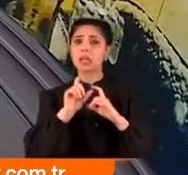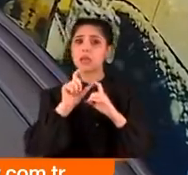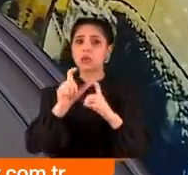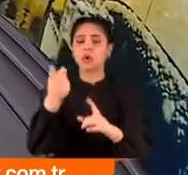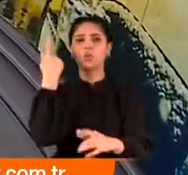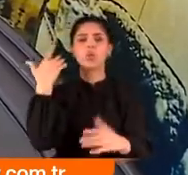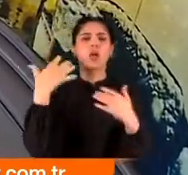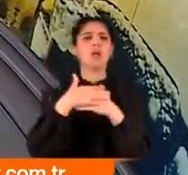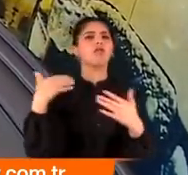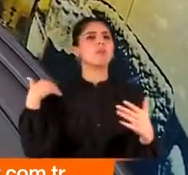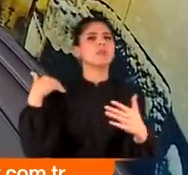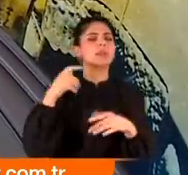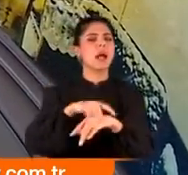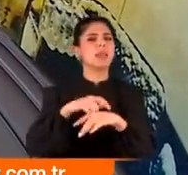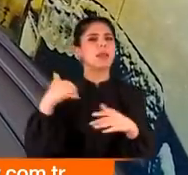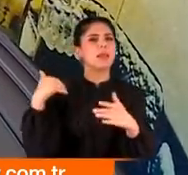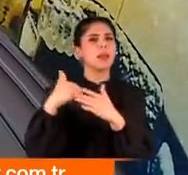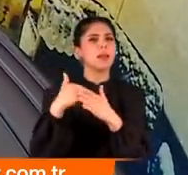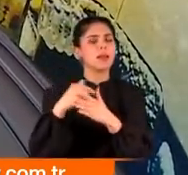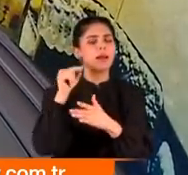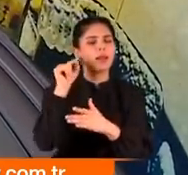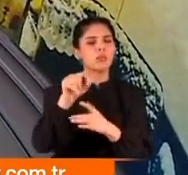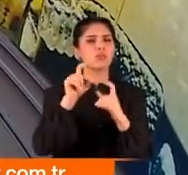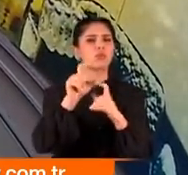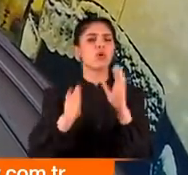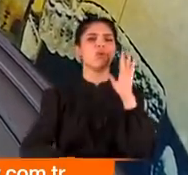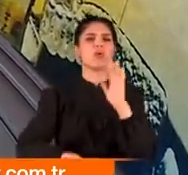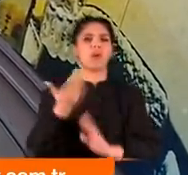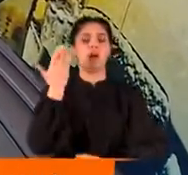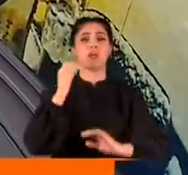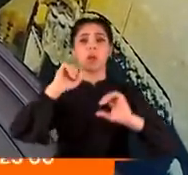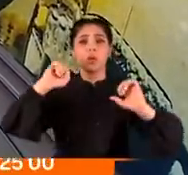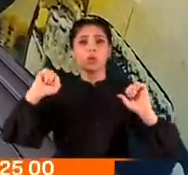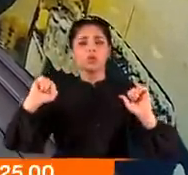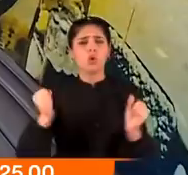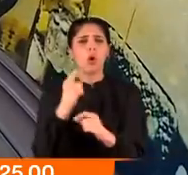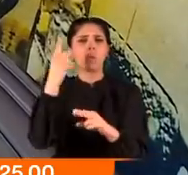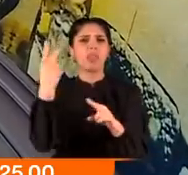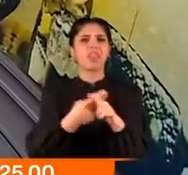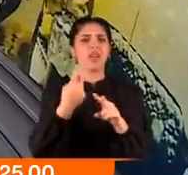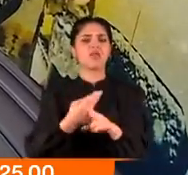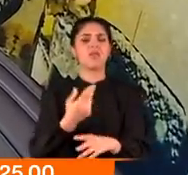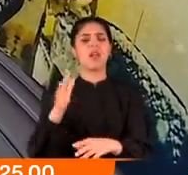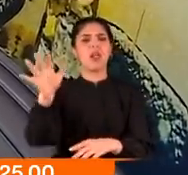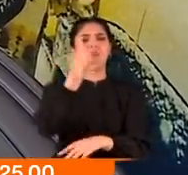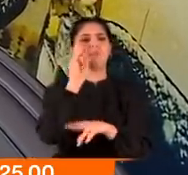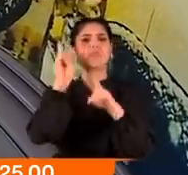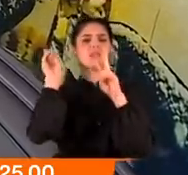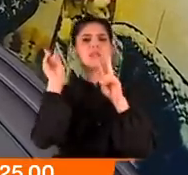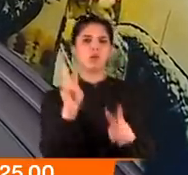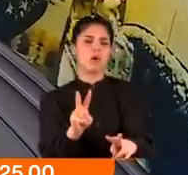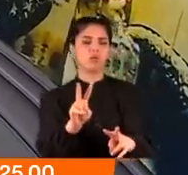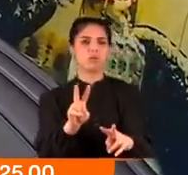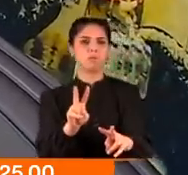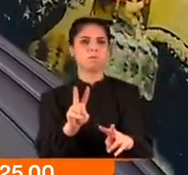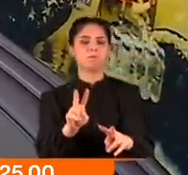saatlerine kadar belki geçerliydi, artık bu bir soru değil. Dondurucu bir tecrübeyle şahitlik ettik bu meselenin